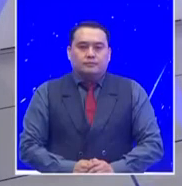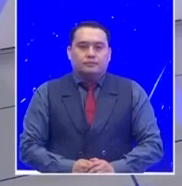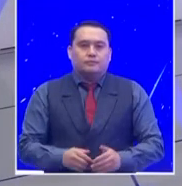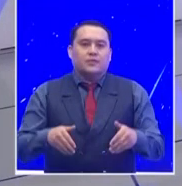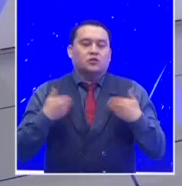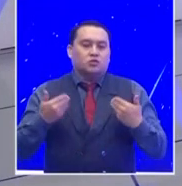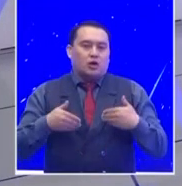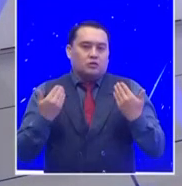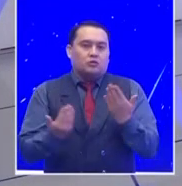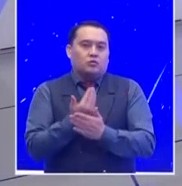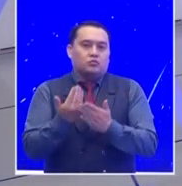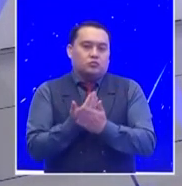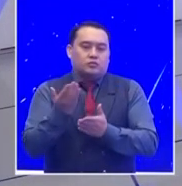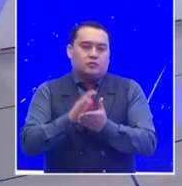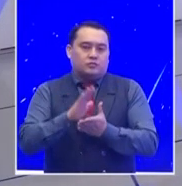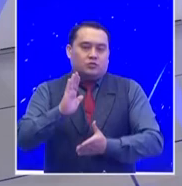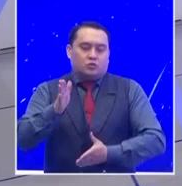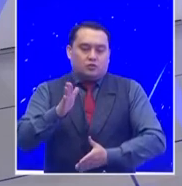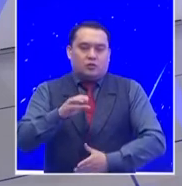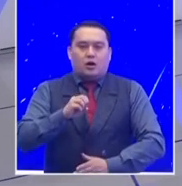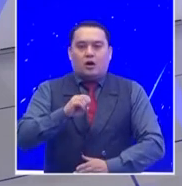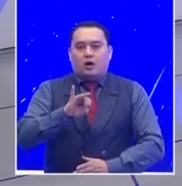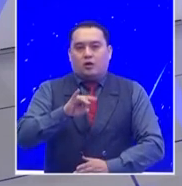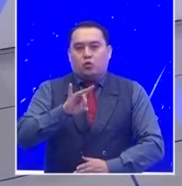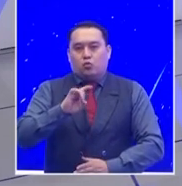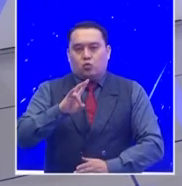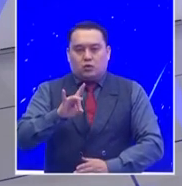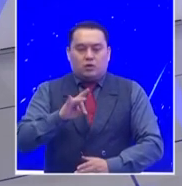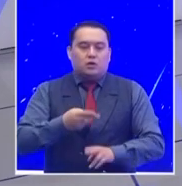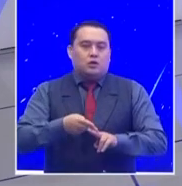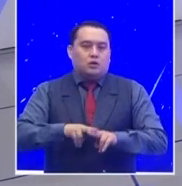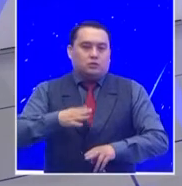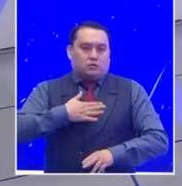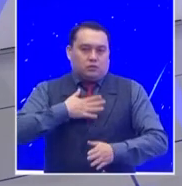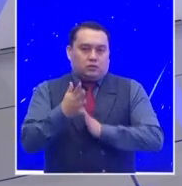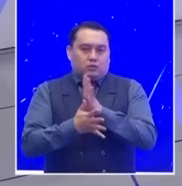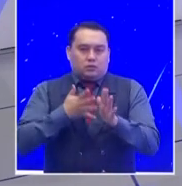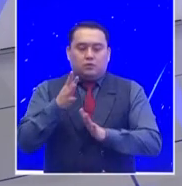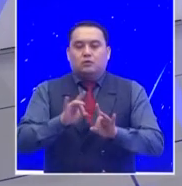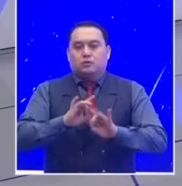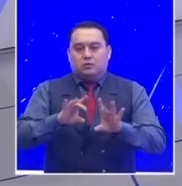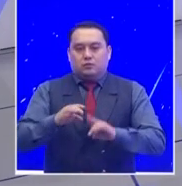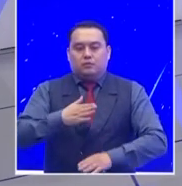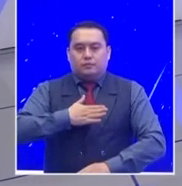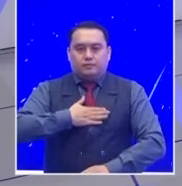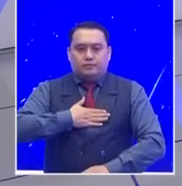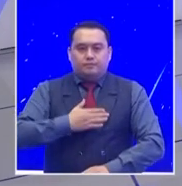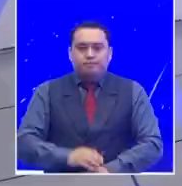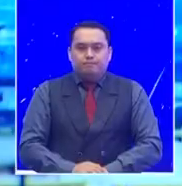Добрый вечер. В эфире телеканала «ЖИТСУ. Время новостей». В студии для вас работает Айнур Мейерханова. Сурдоперевод обеспечивает Марат